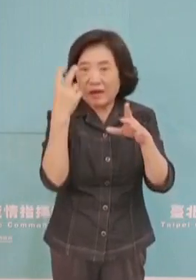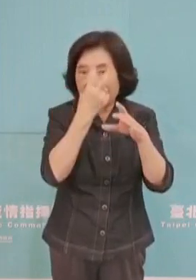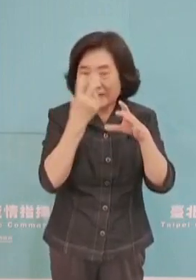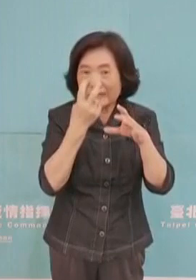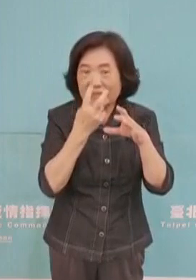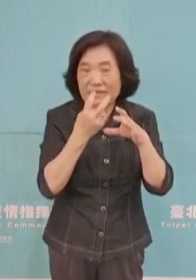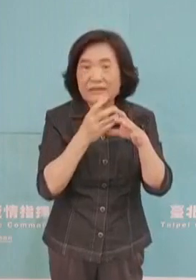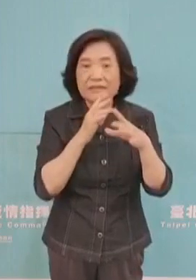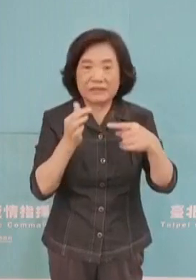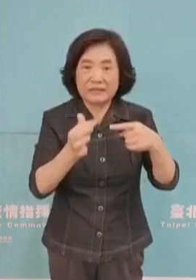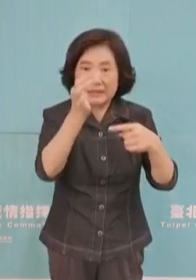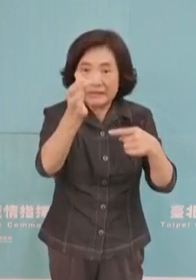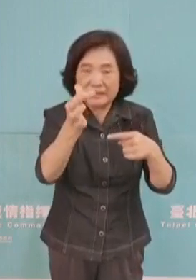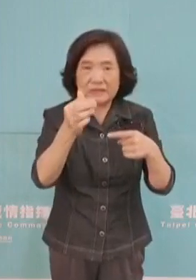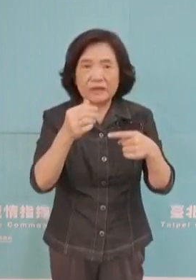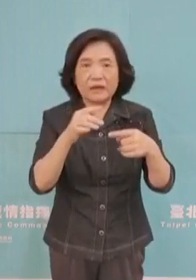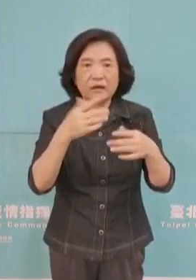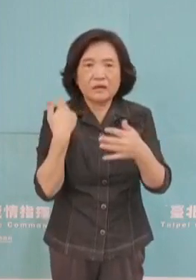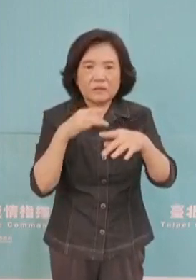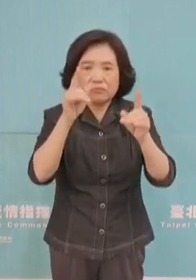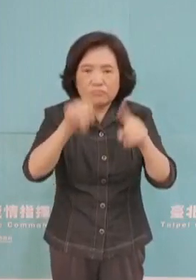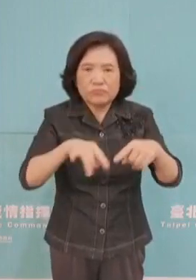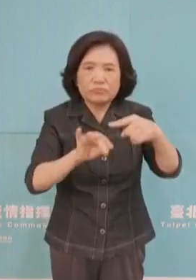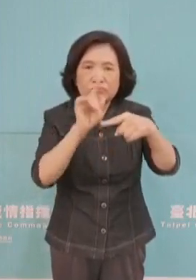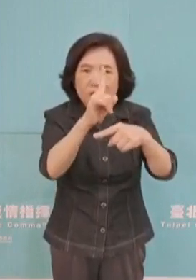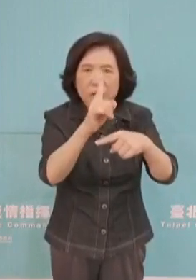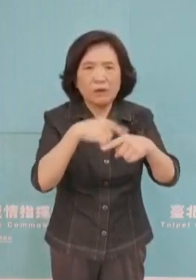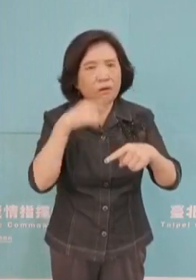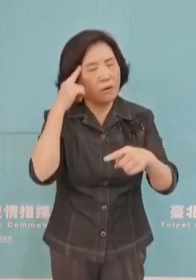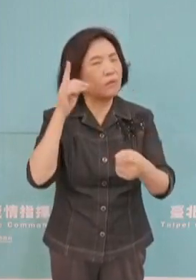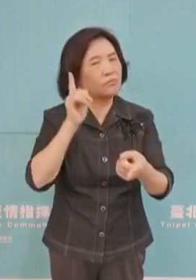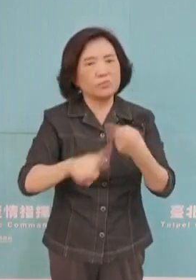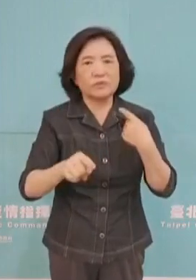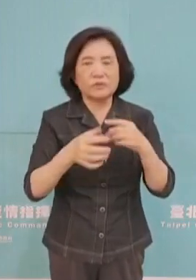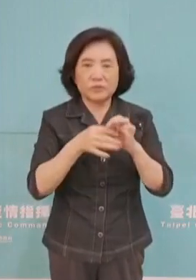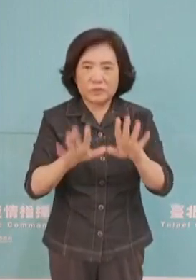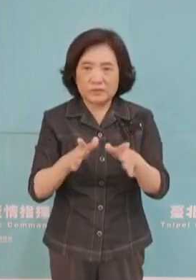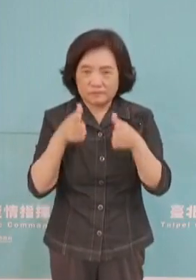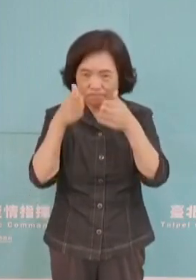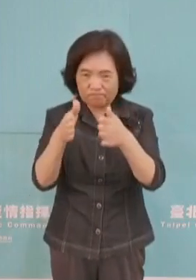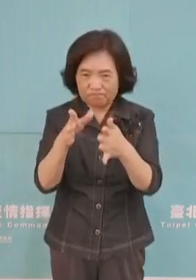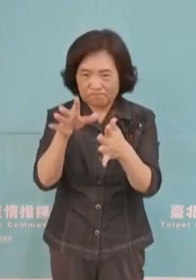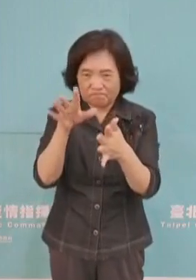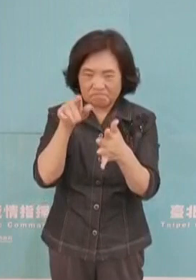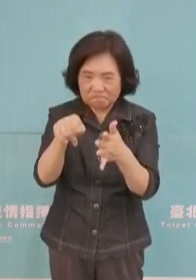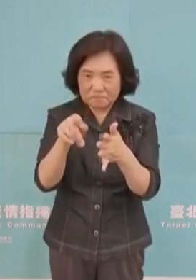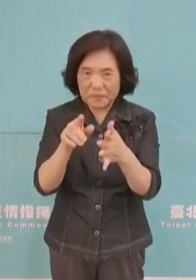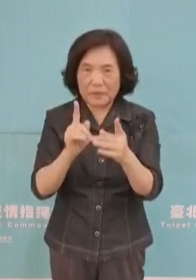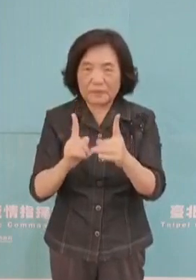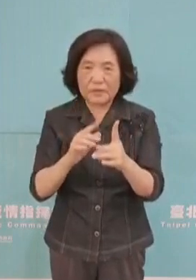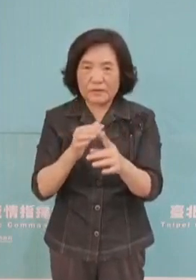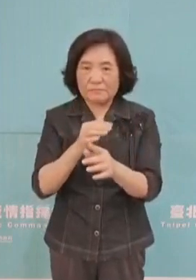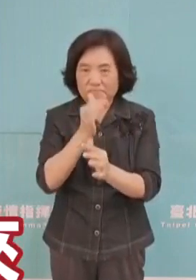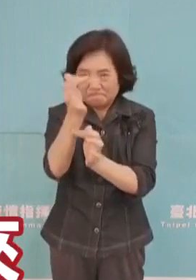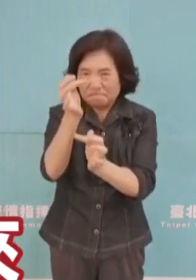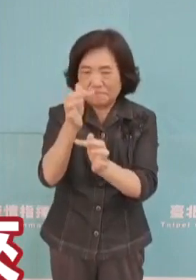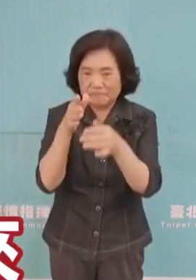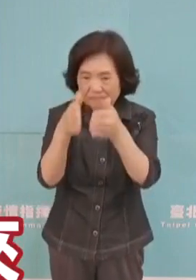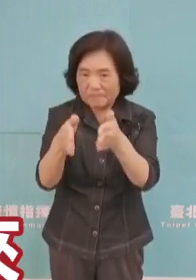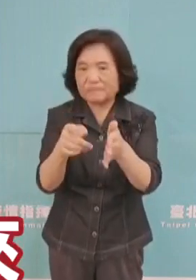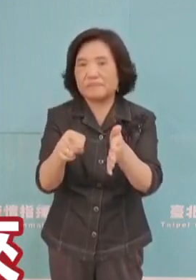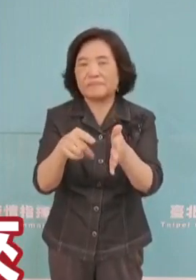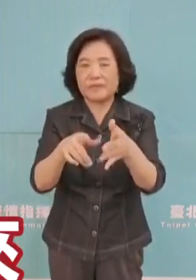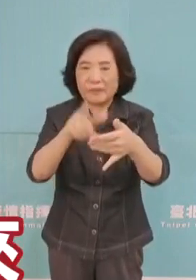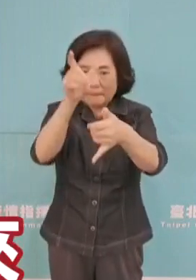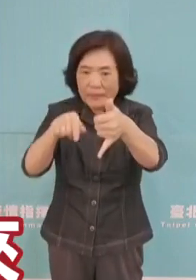时候，再做社区普筛恐怕也不是办法，所以我们要开始要做精准普筛精准的筛检把